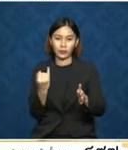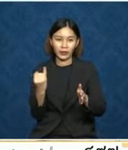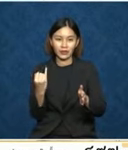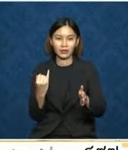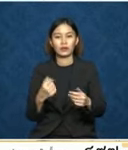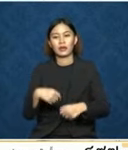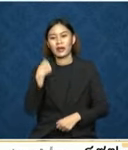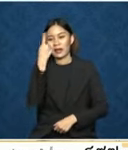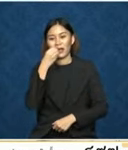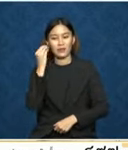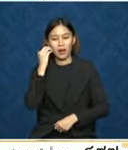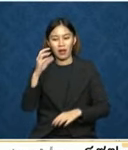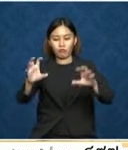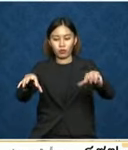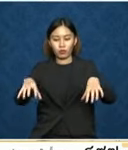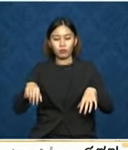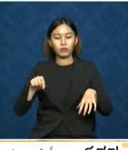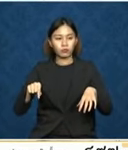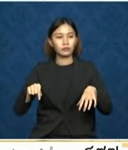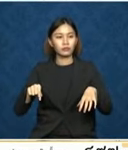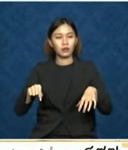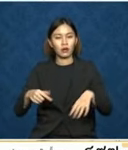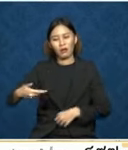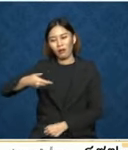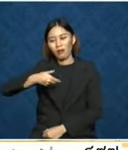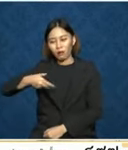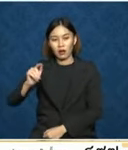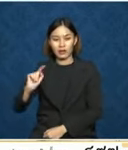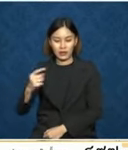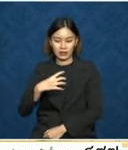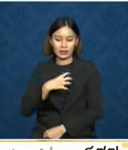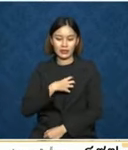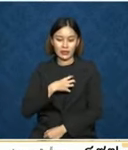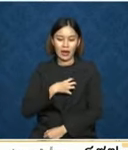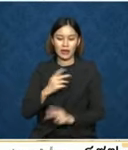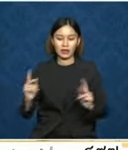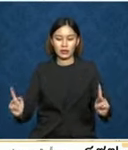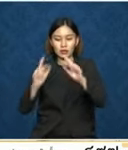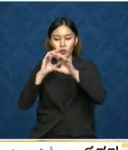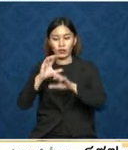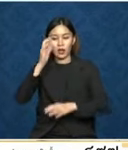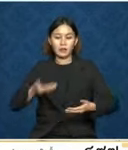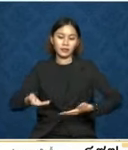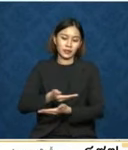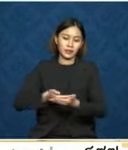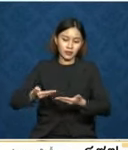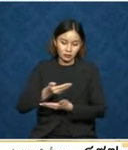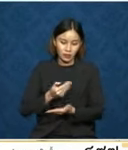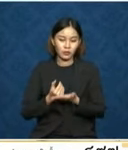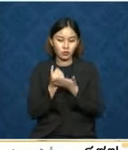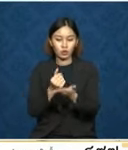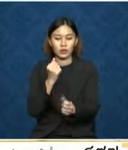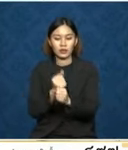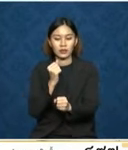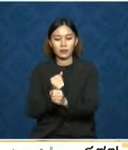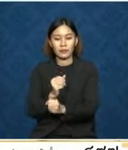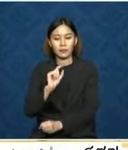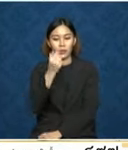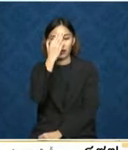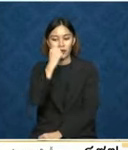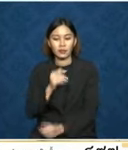น้องประชาชนที่อาศัยอยู่บริเวณนั้นเนี่ยนะครับเ่าได้ร้องขอมาว่าอยากให้ทางกระทรวงมหาดไทยได้พิจารณาลงไปดำเนินการเนื่องจากเป็นถนน